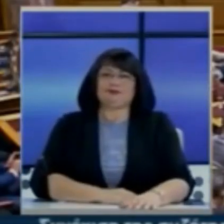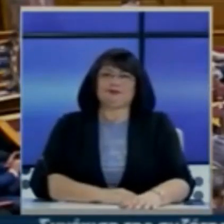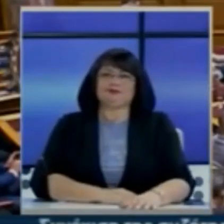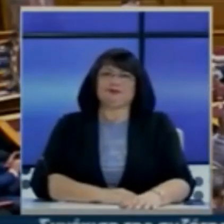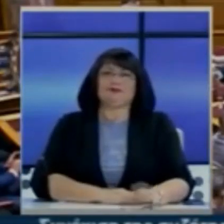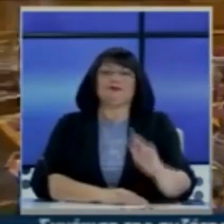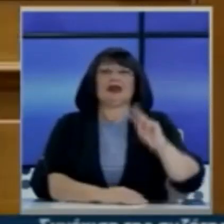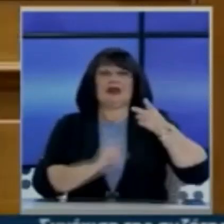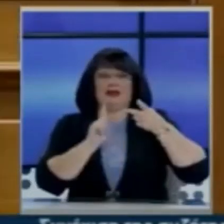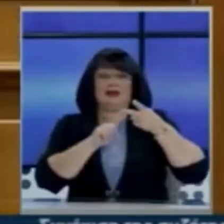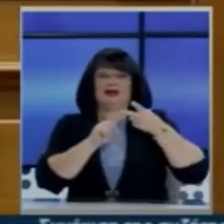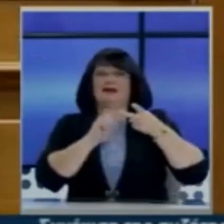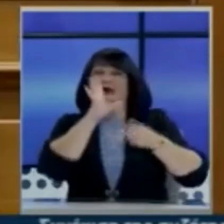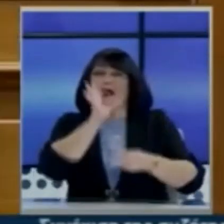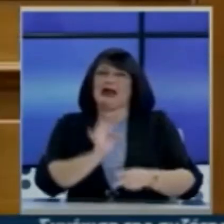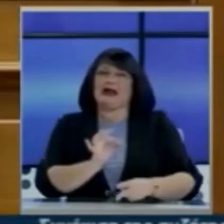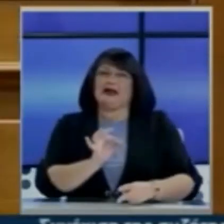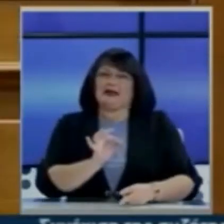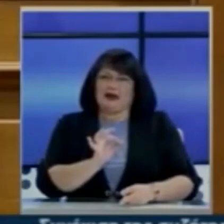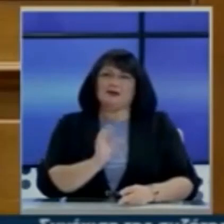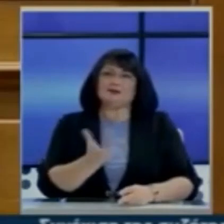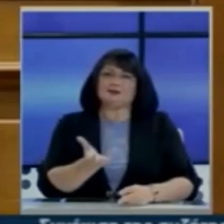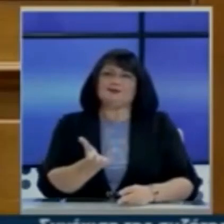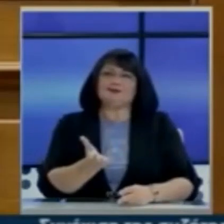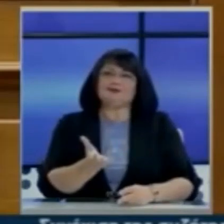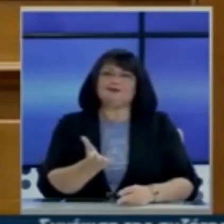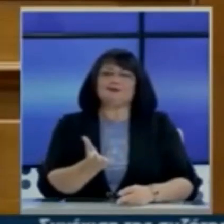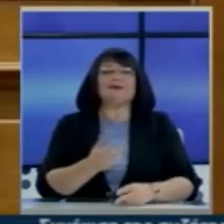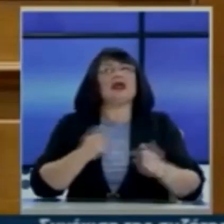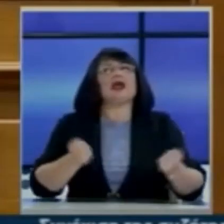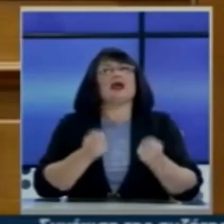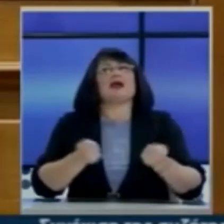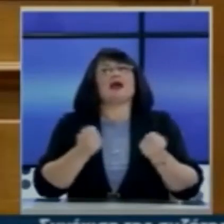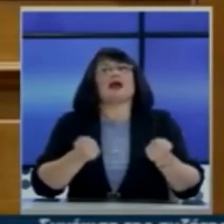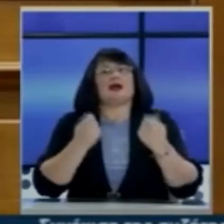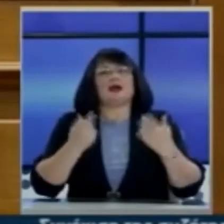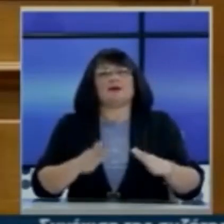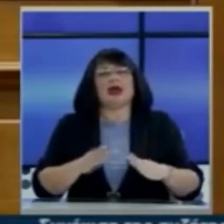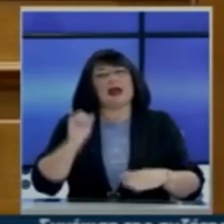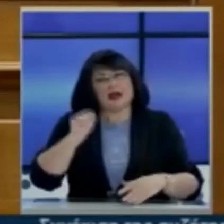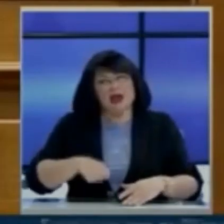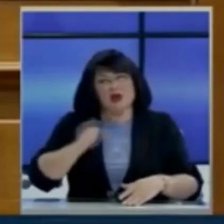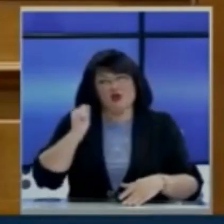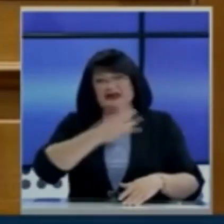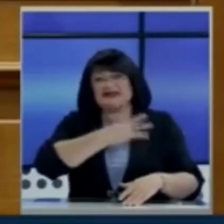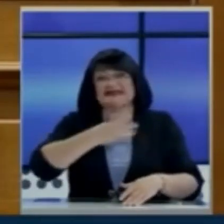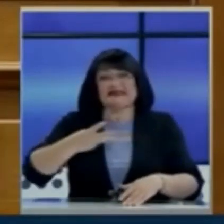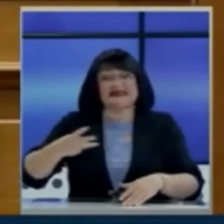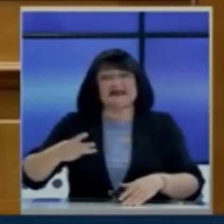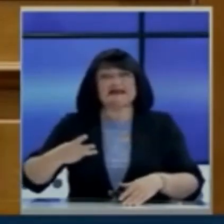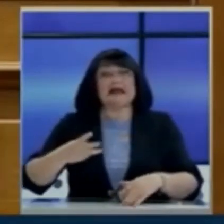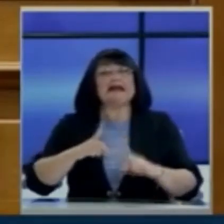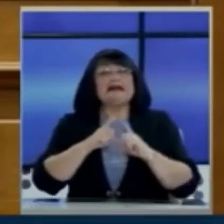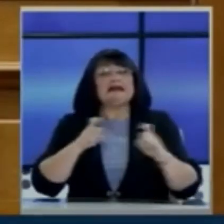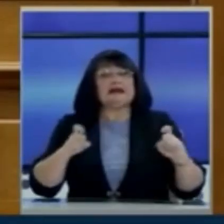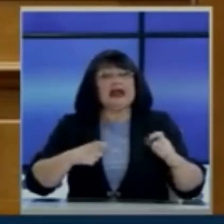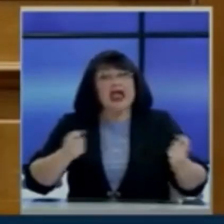Η δεύτερη αλήθεια, τη μιλήσαμε για αυτά τα οποία έκανε ή δεν έκανε ο ΣΥΡΙΖΑ. Νομίζω ότι